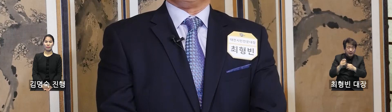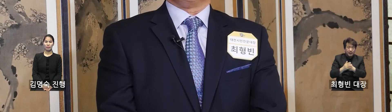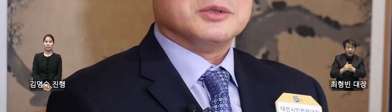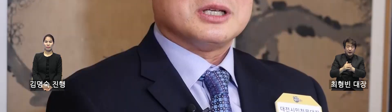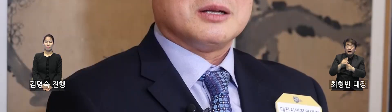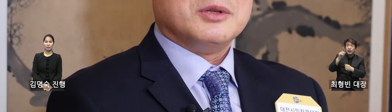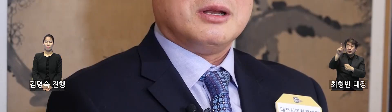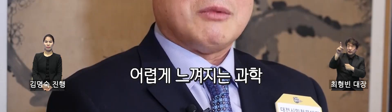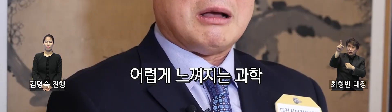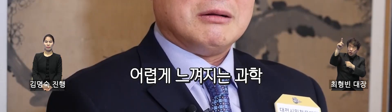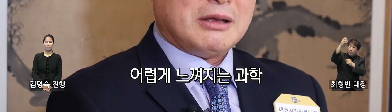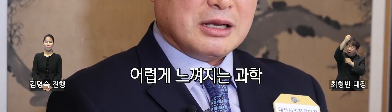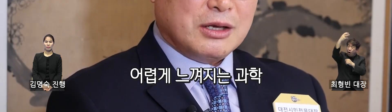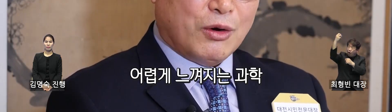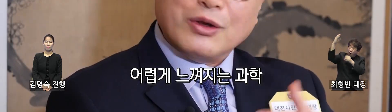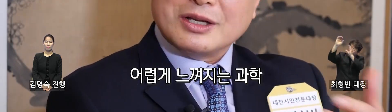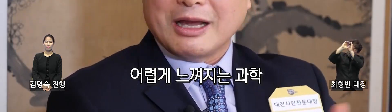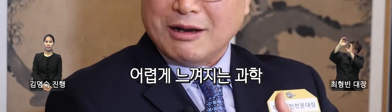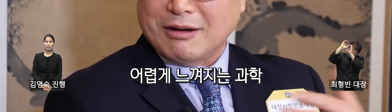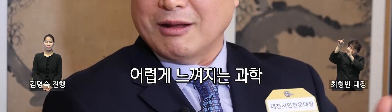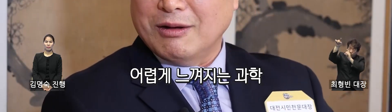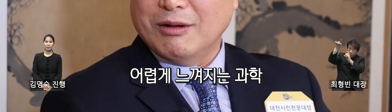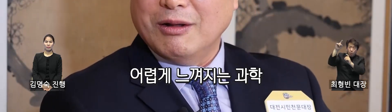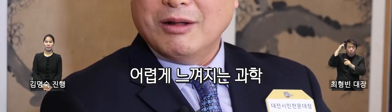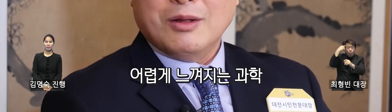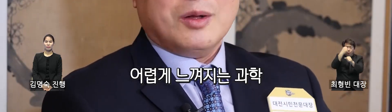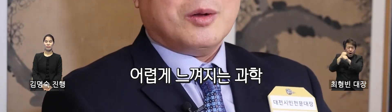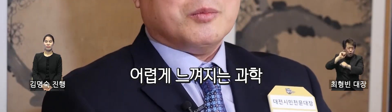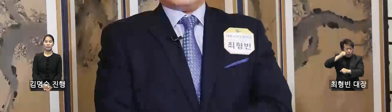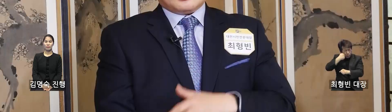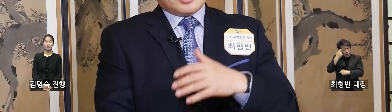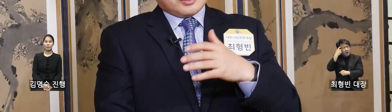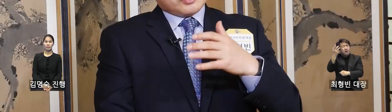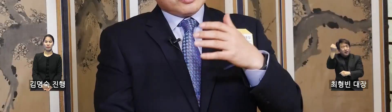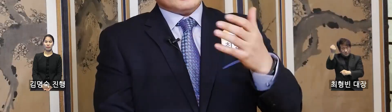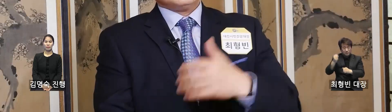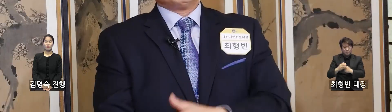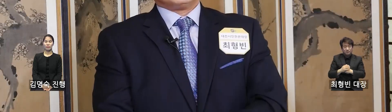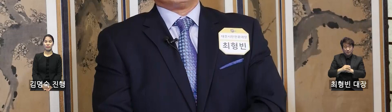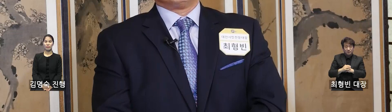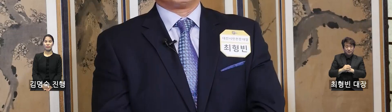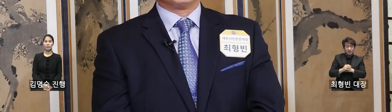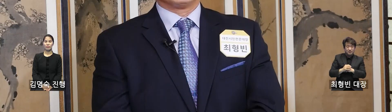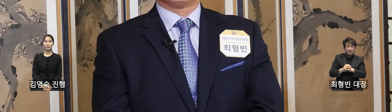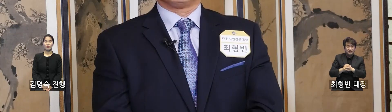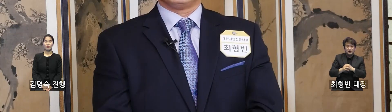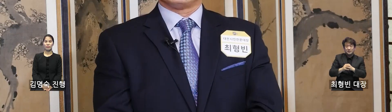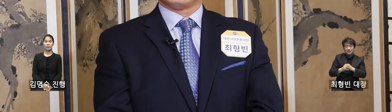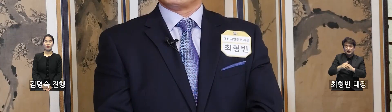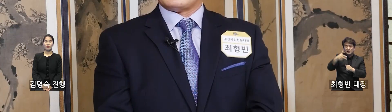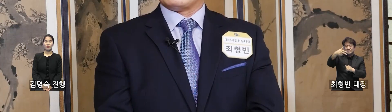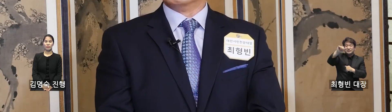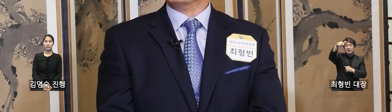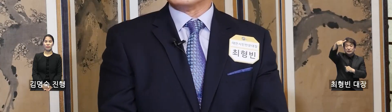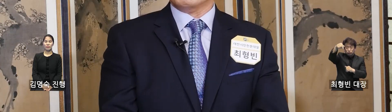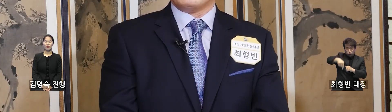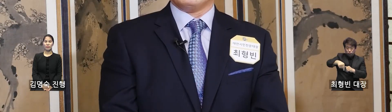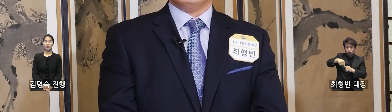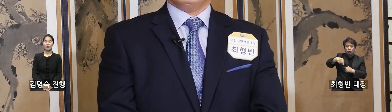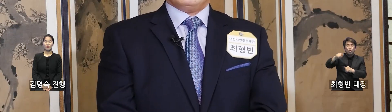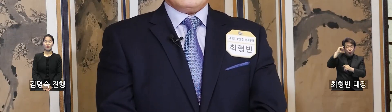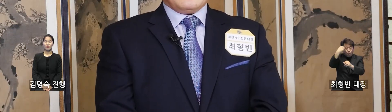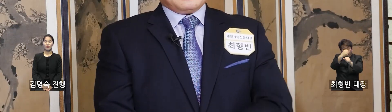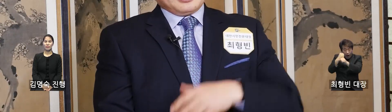좁아 기다 그러면 사람들이 과학을 굉장히 어렵게 생각해요 아 우리 지구가 그걸 고등학교 선택하거나 안 합니다